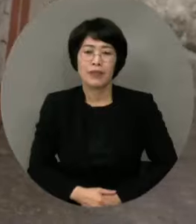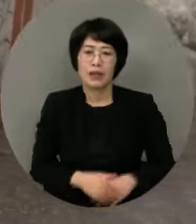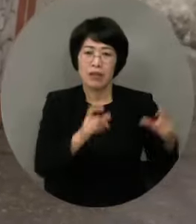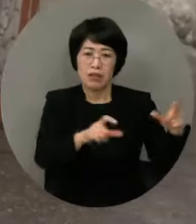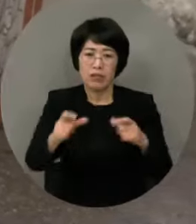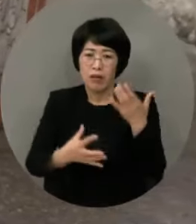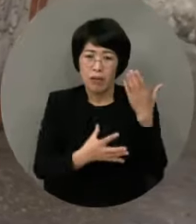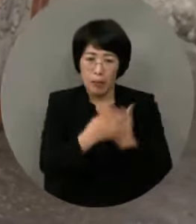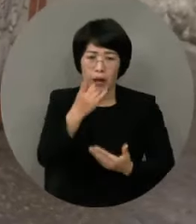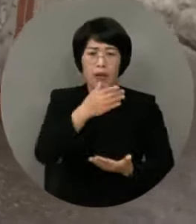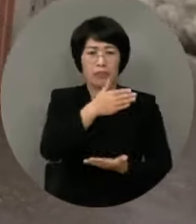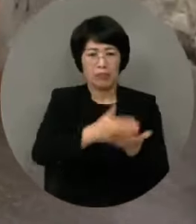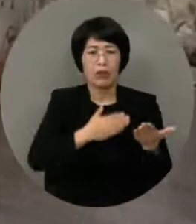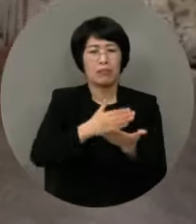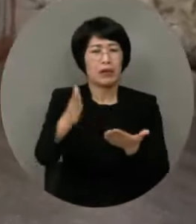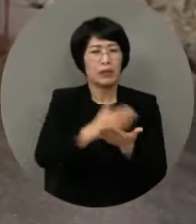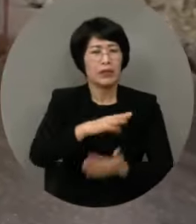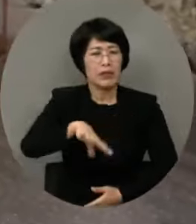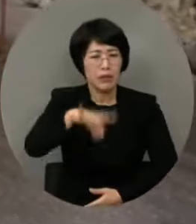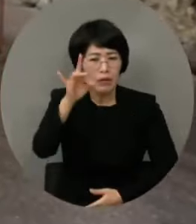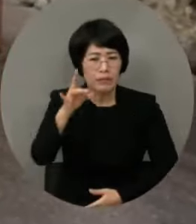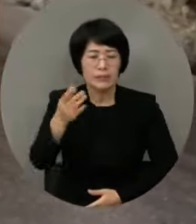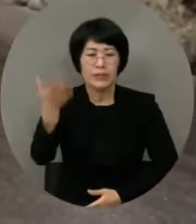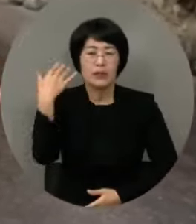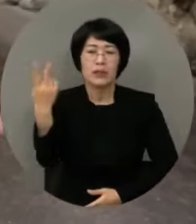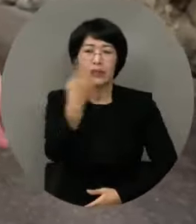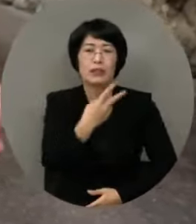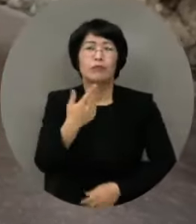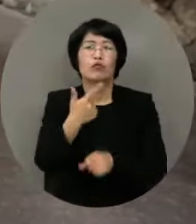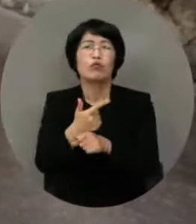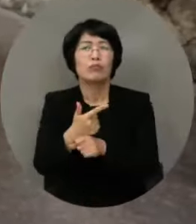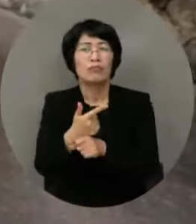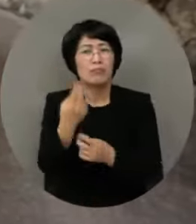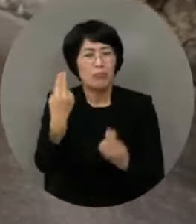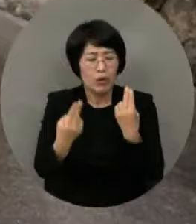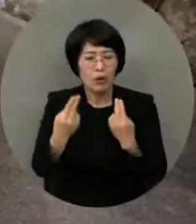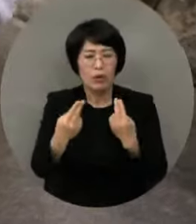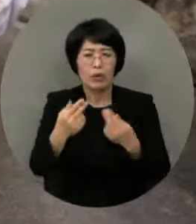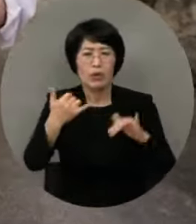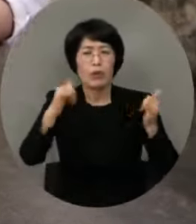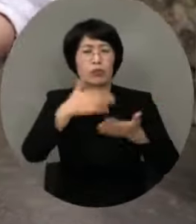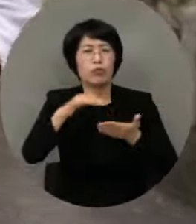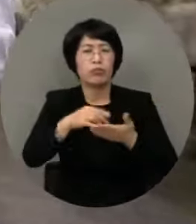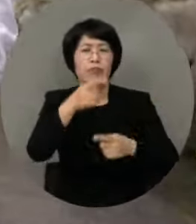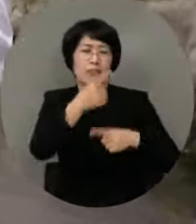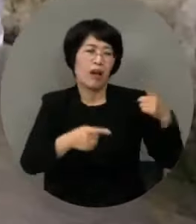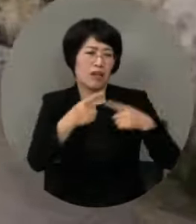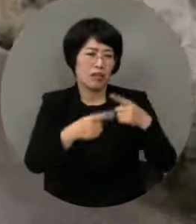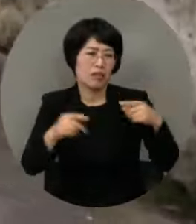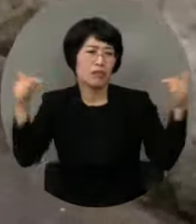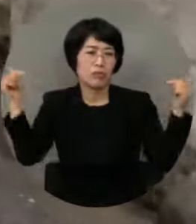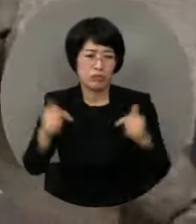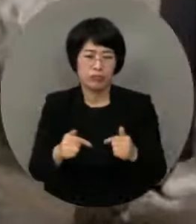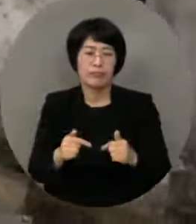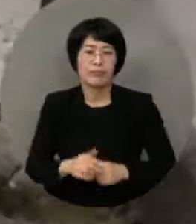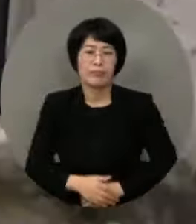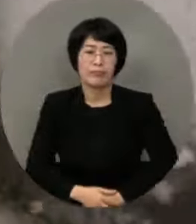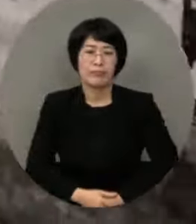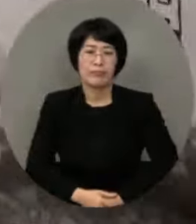동통합으로 경계 조정이 이루어진 첫 해인 지난 2006년보다 주민 수가 절반 이하로 뚝 떨어졌습니다.